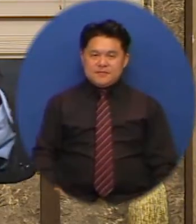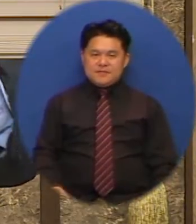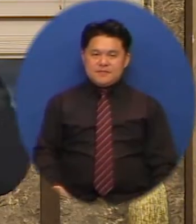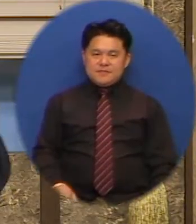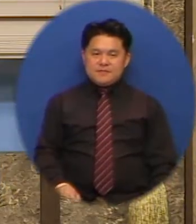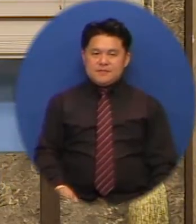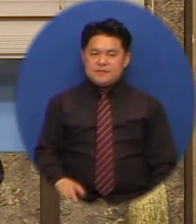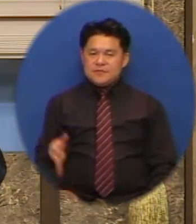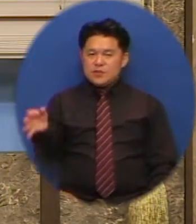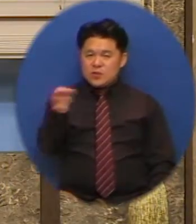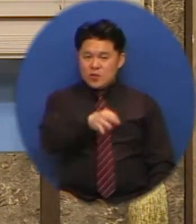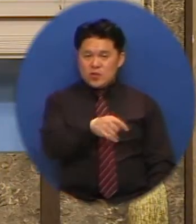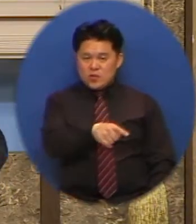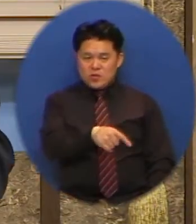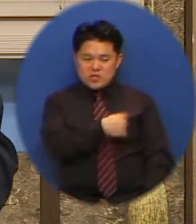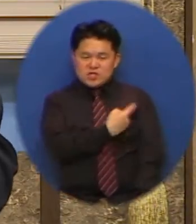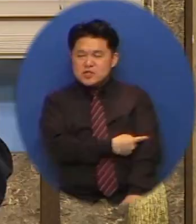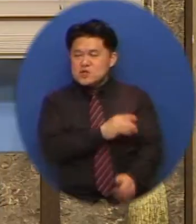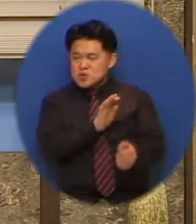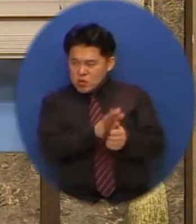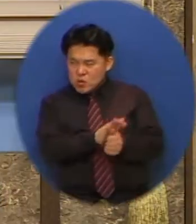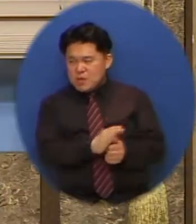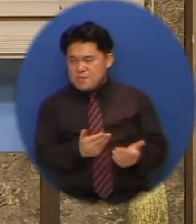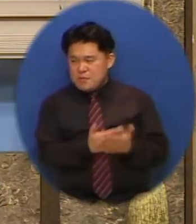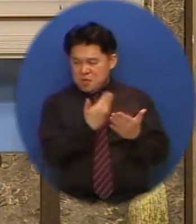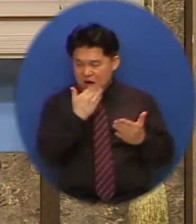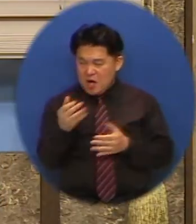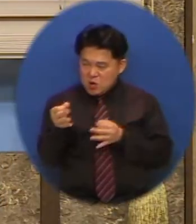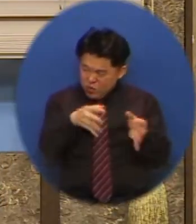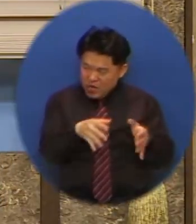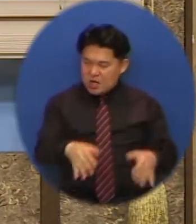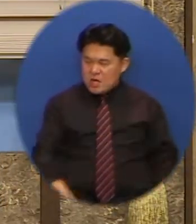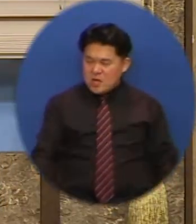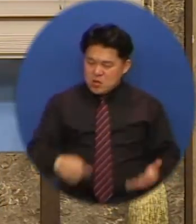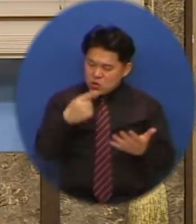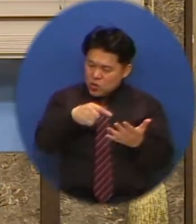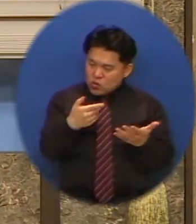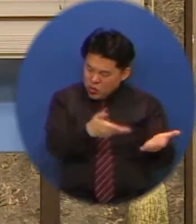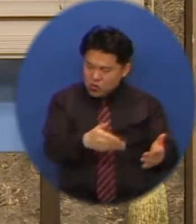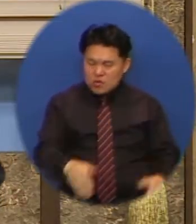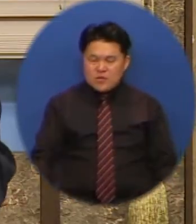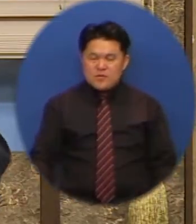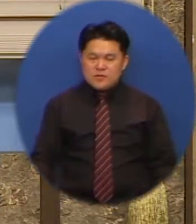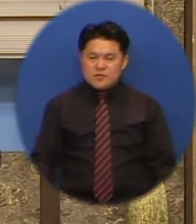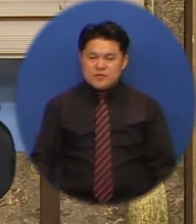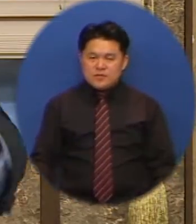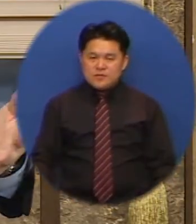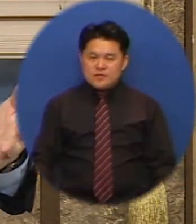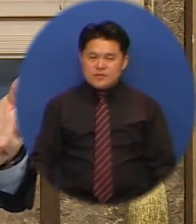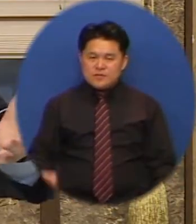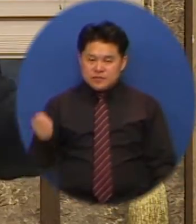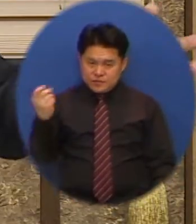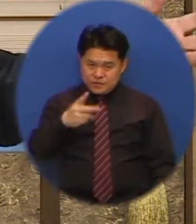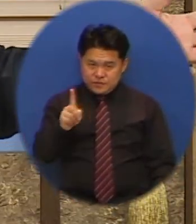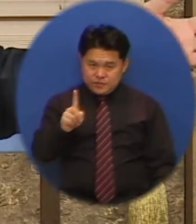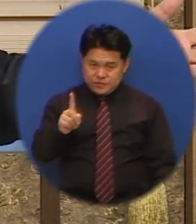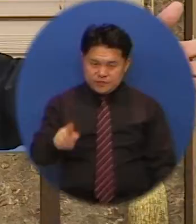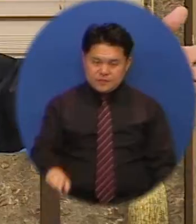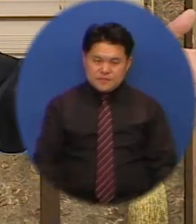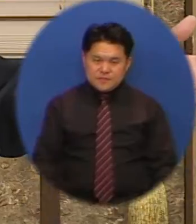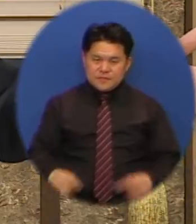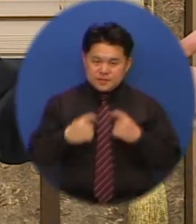좀 돈을 줘서 이 사람들이 실력도 배양하고 교육도 시키고 그리고 더 나아가서는 제가